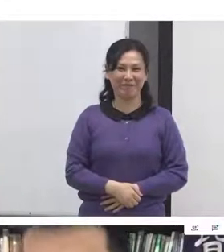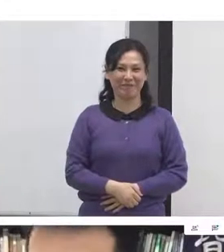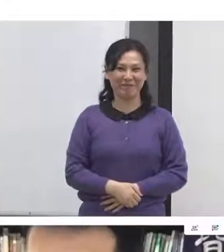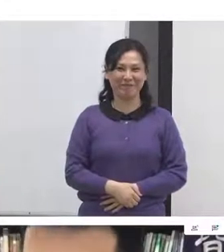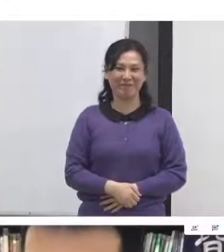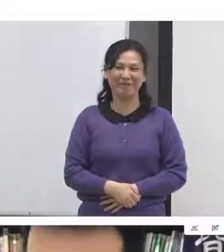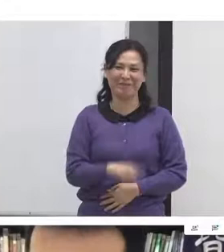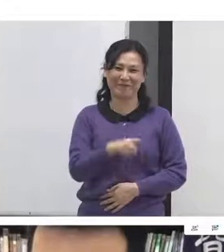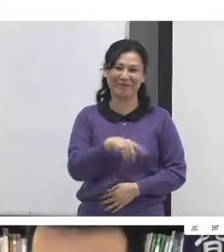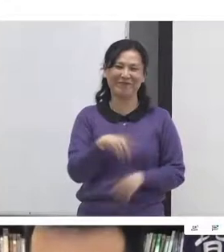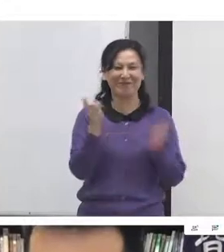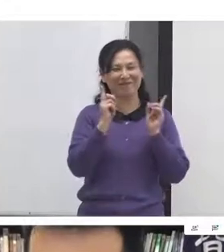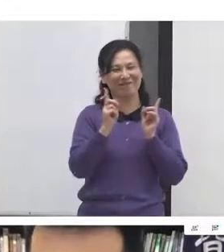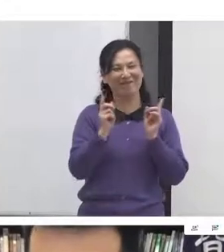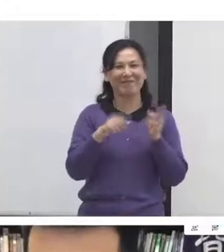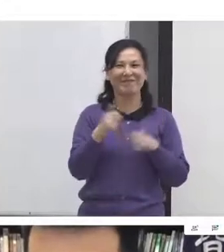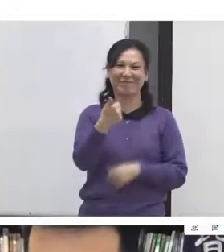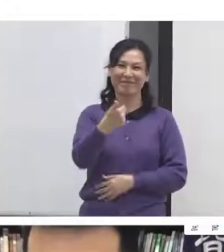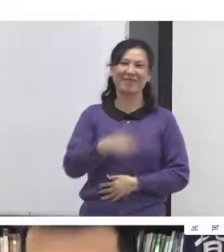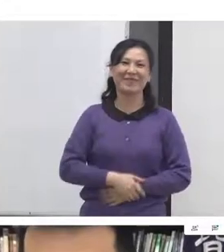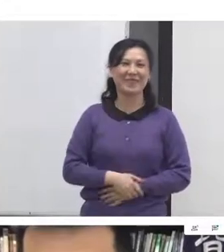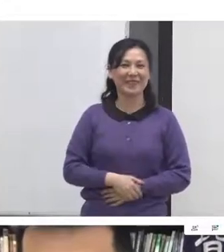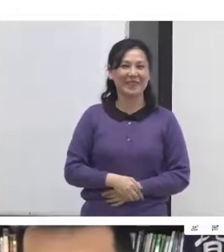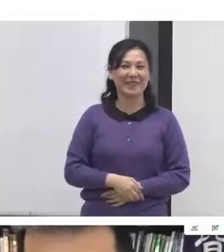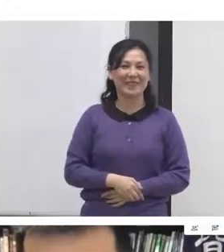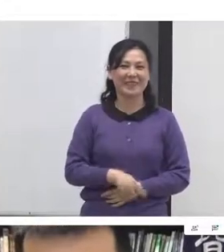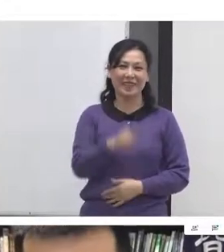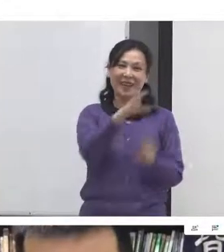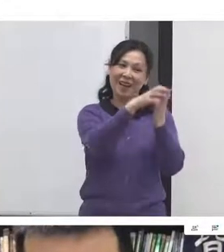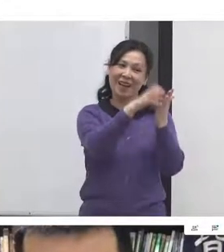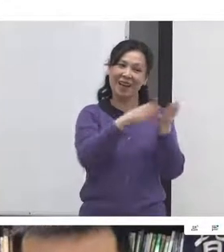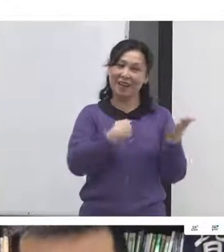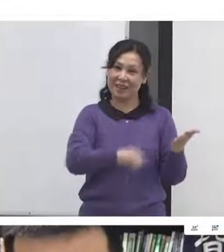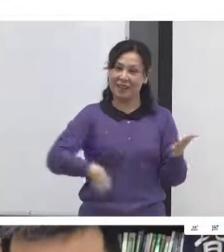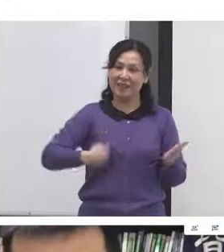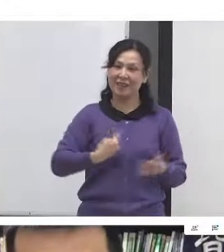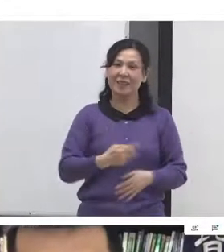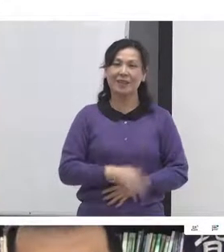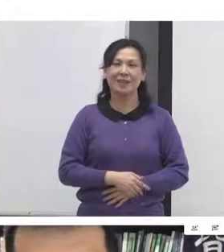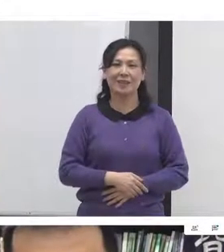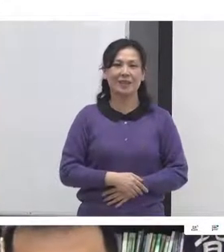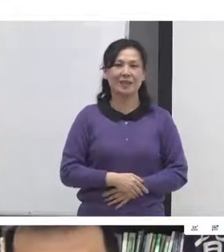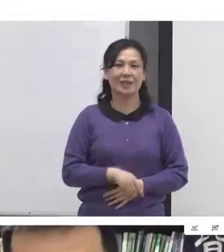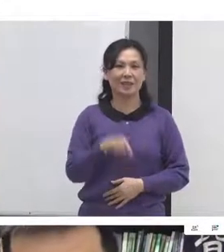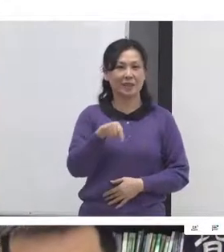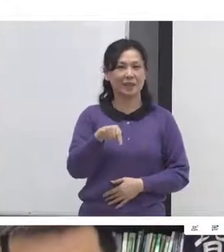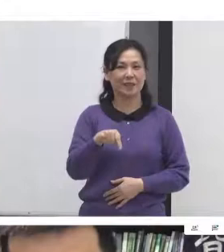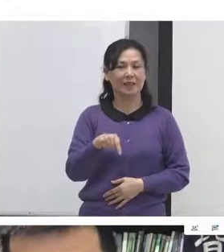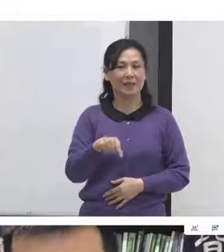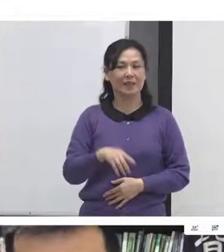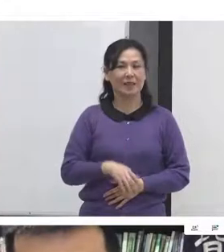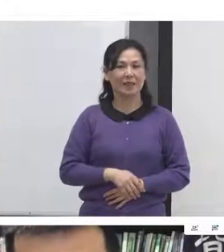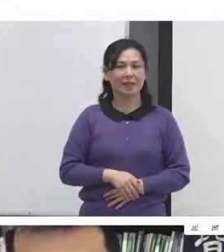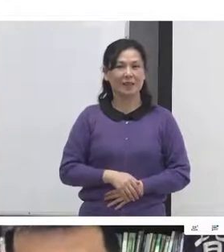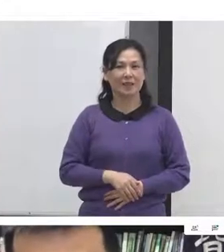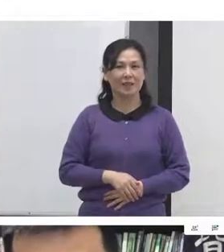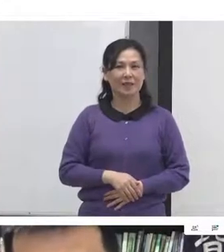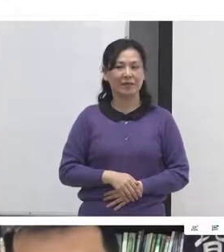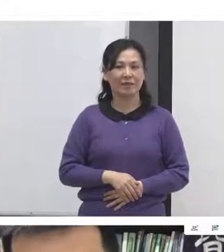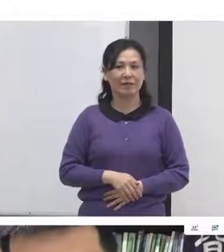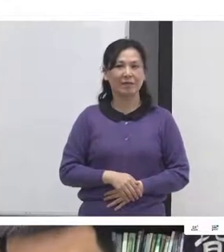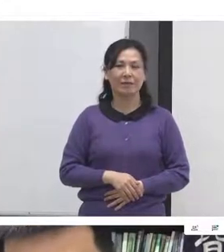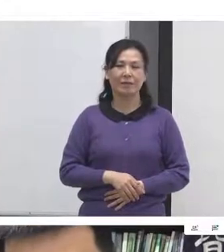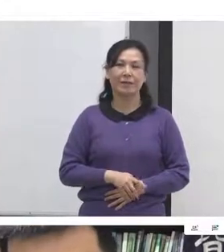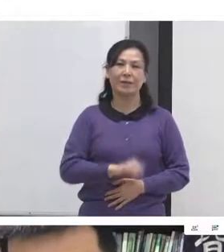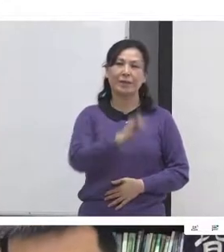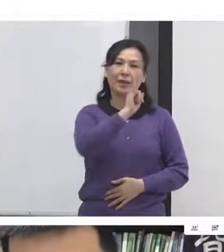这是一个很有趣的问题。那个字体的部分，我刚刚可以回答 Ariel 的，这是那个Keynote 的，就是